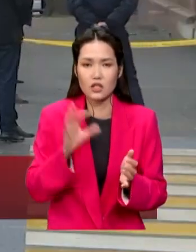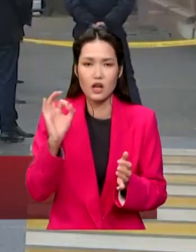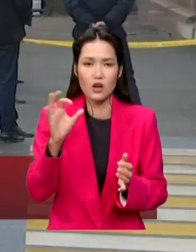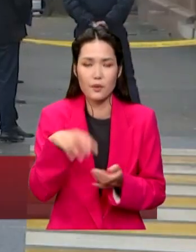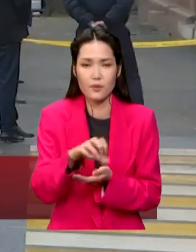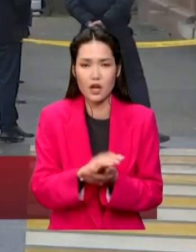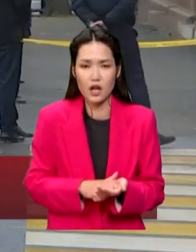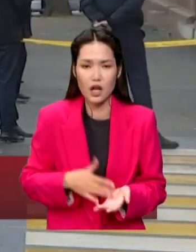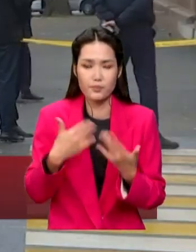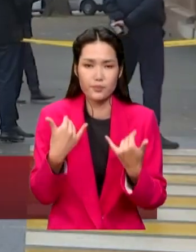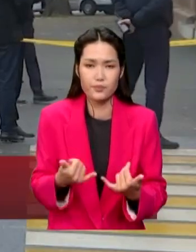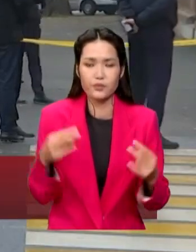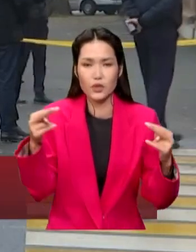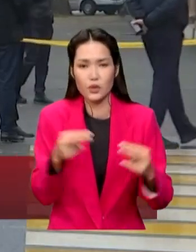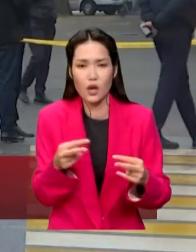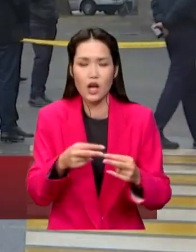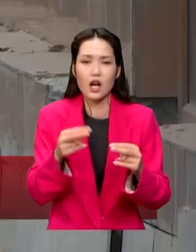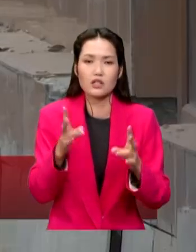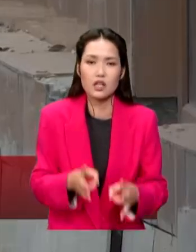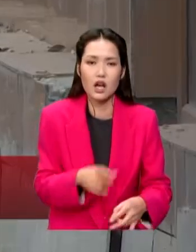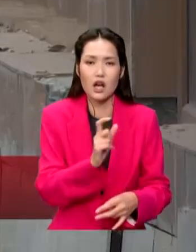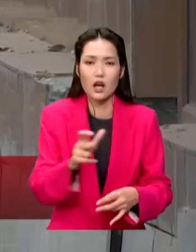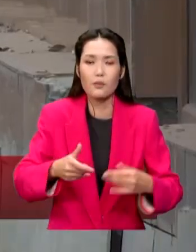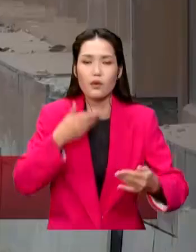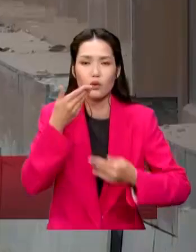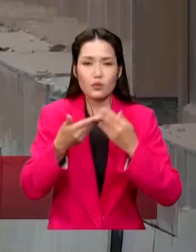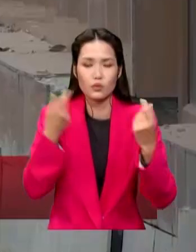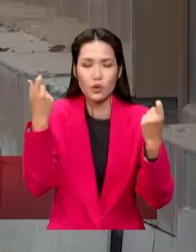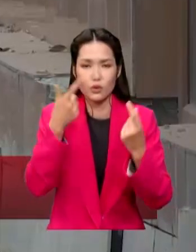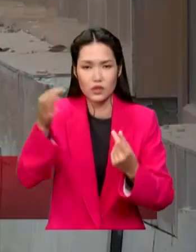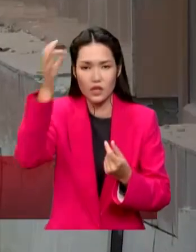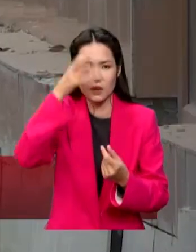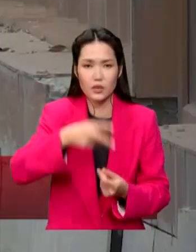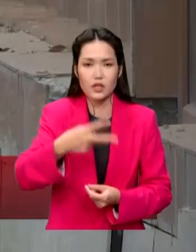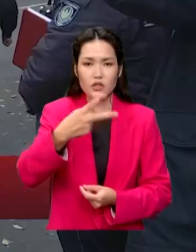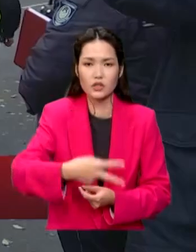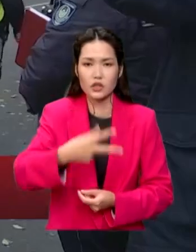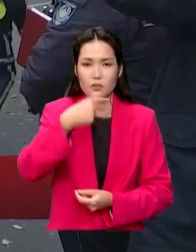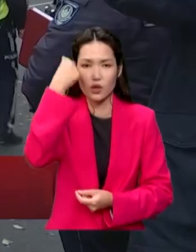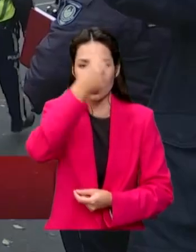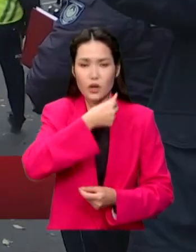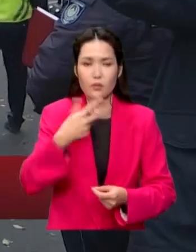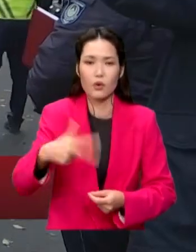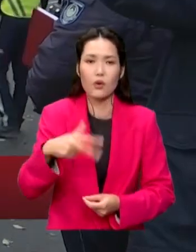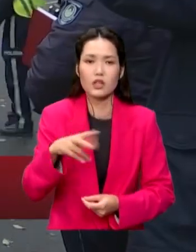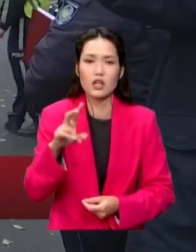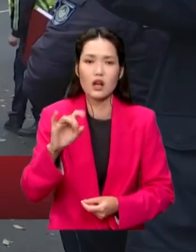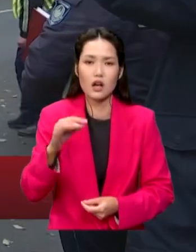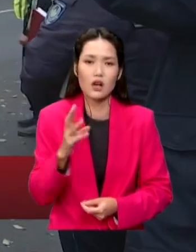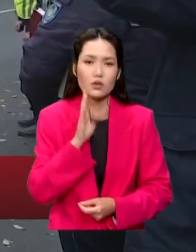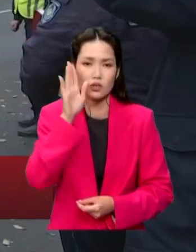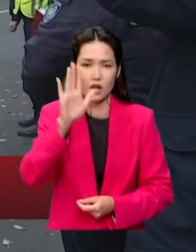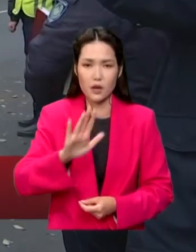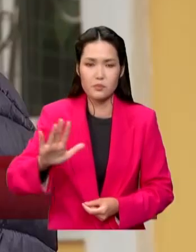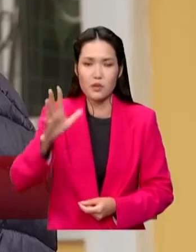жалғасады. Енді оқиға куәгерлері мен жәбірленушілер тарабы сұралмақ. Еске сала кетейік, 2023 жылдың 30 қарашасы күні таңғы